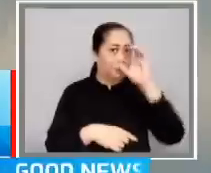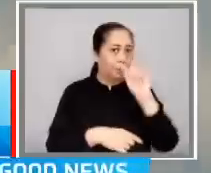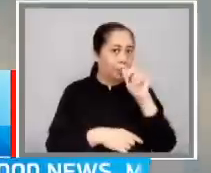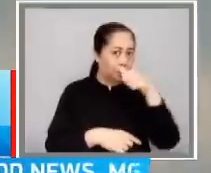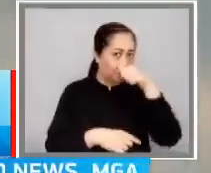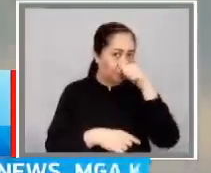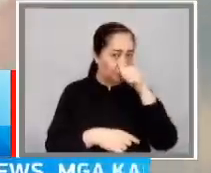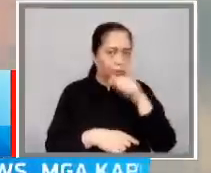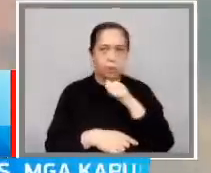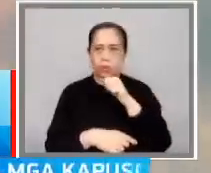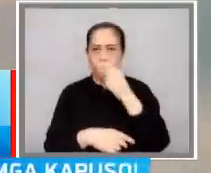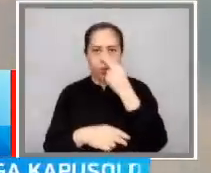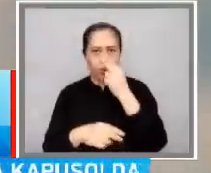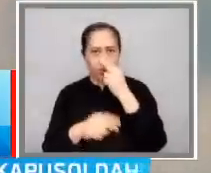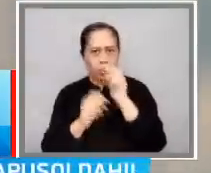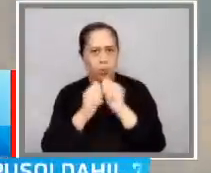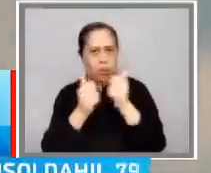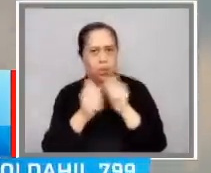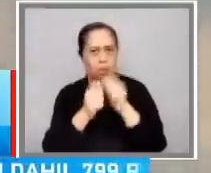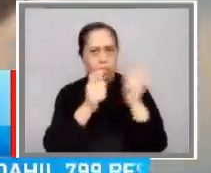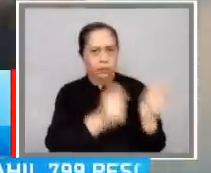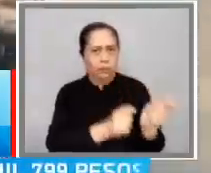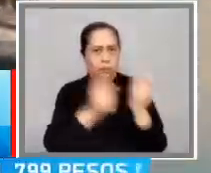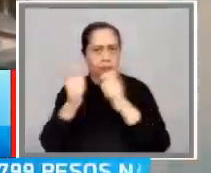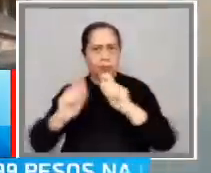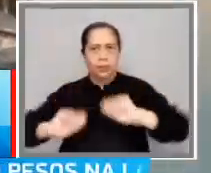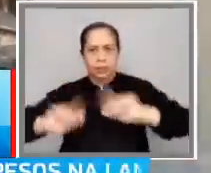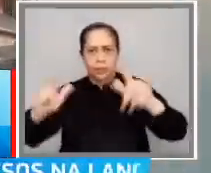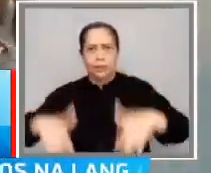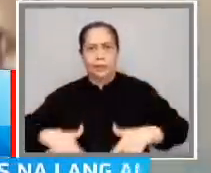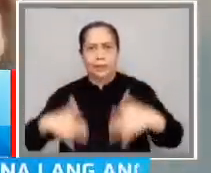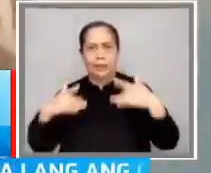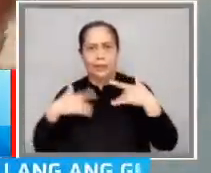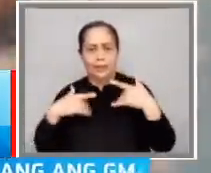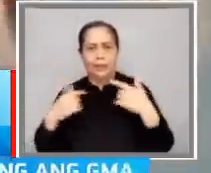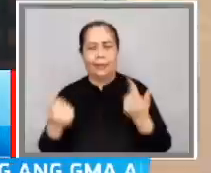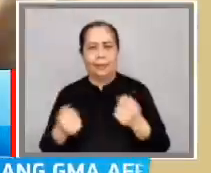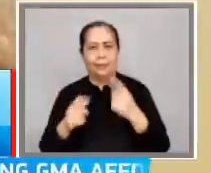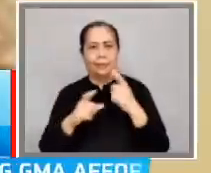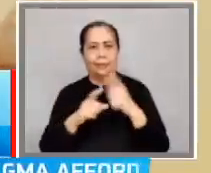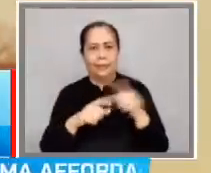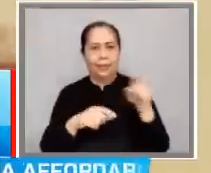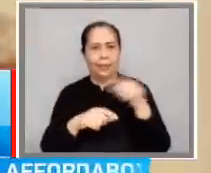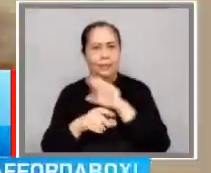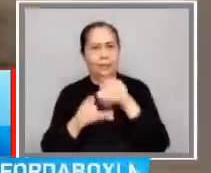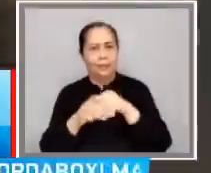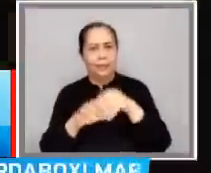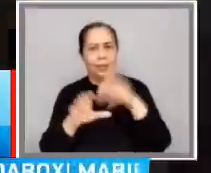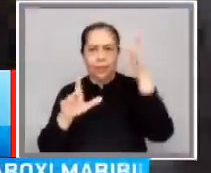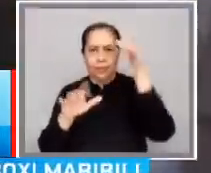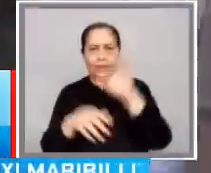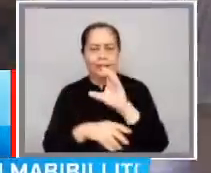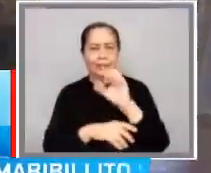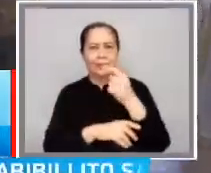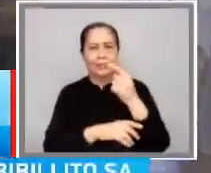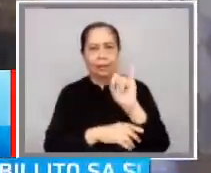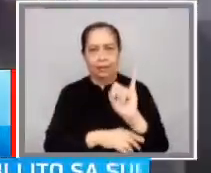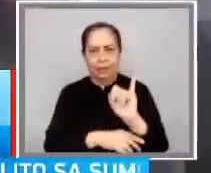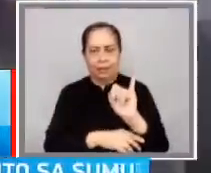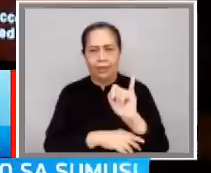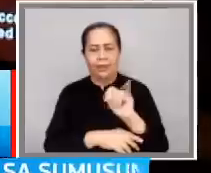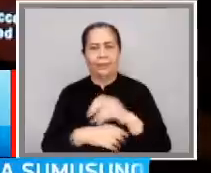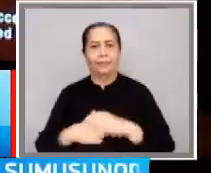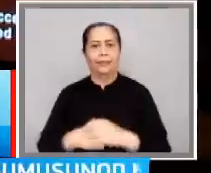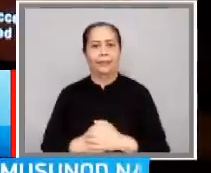biro kung paano isinalin sa live action, lalo't may sangkapaitong computer-generated imagery o